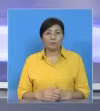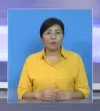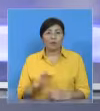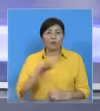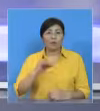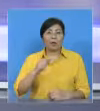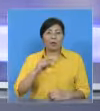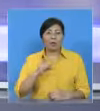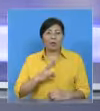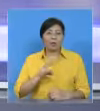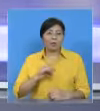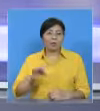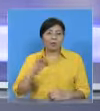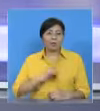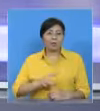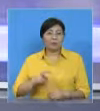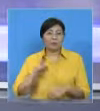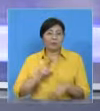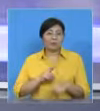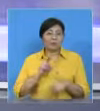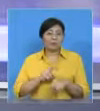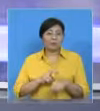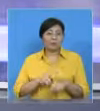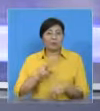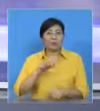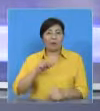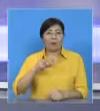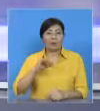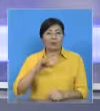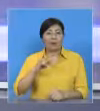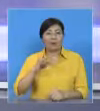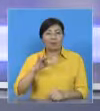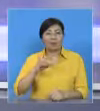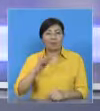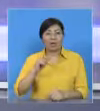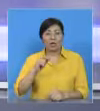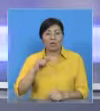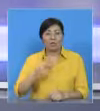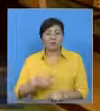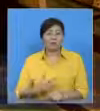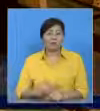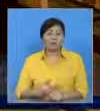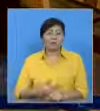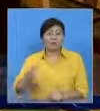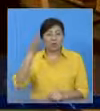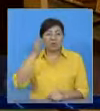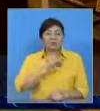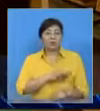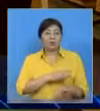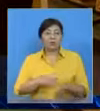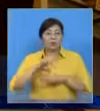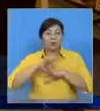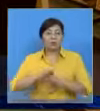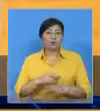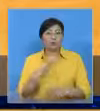Байғанин ауданында білікті дәрігер Бақтығали Жазықовтың туғанына 80 жылдығына орай еске алу кеші өтті. Ал ол Ақтөбе медициналық